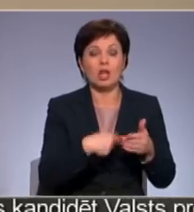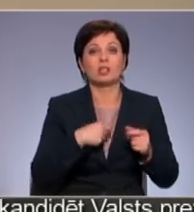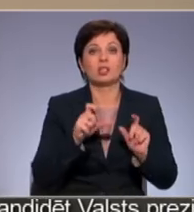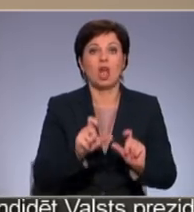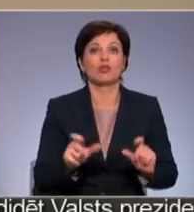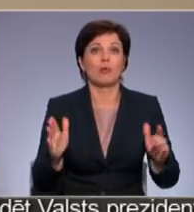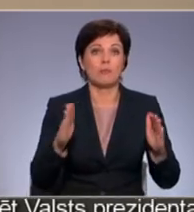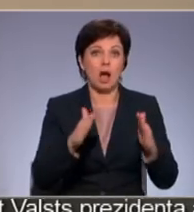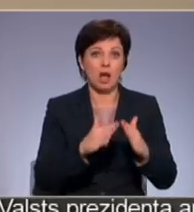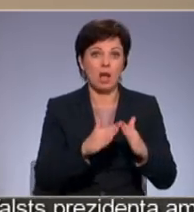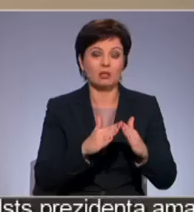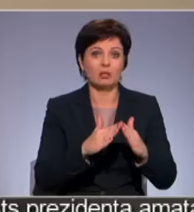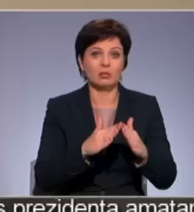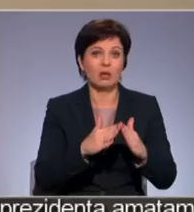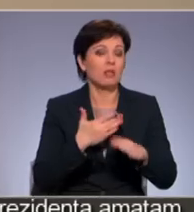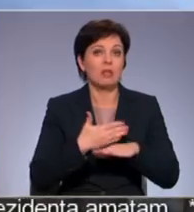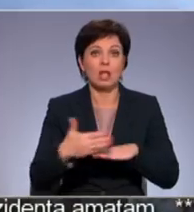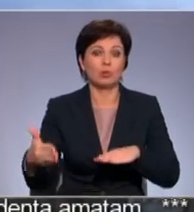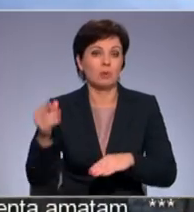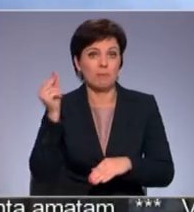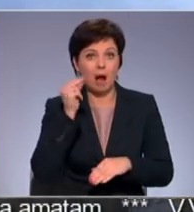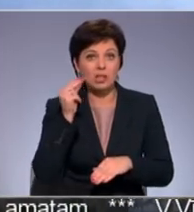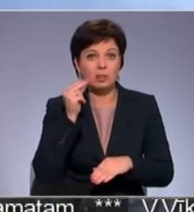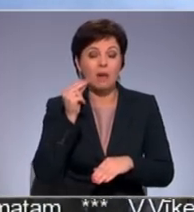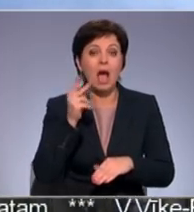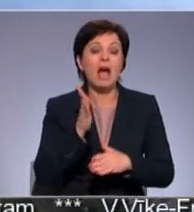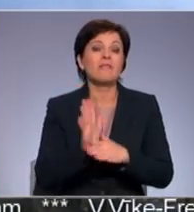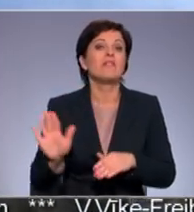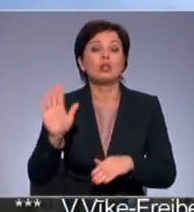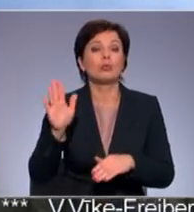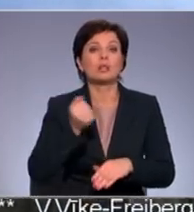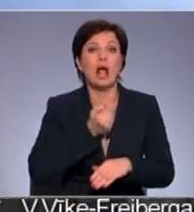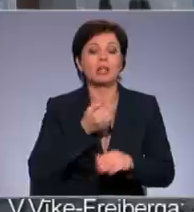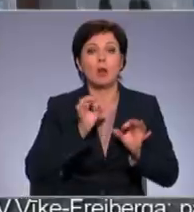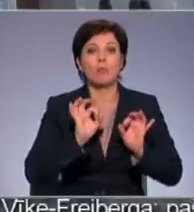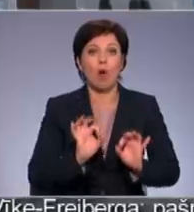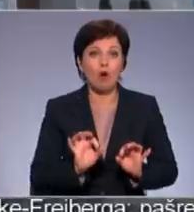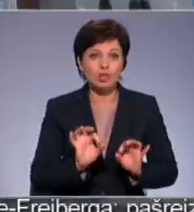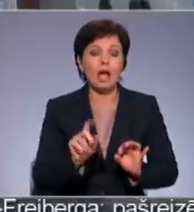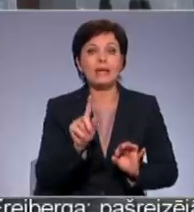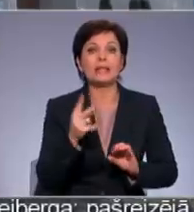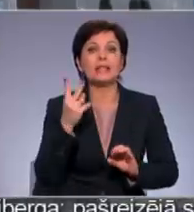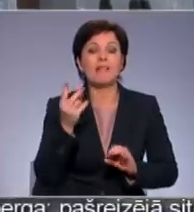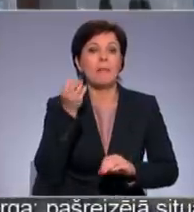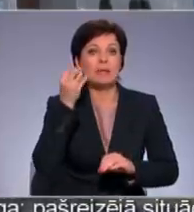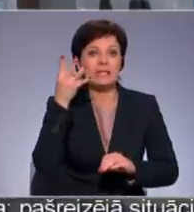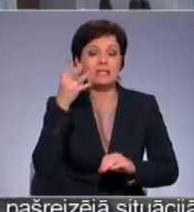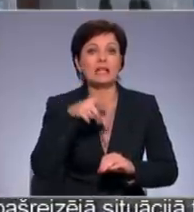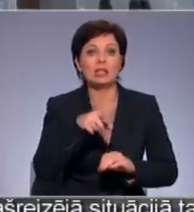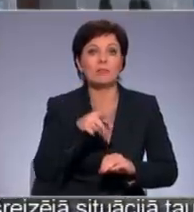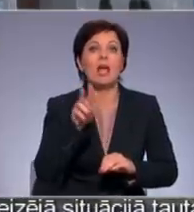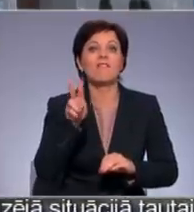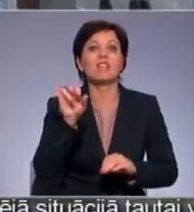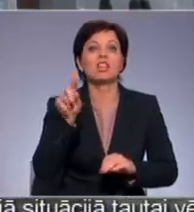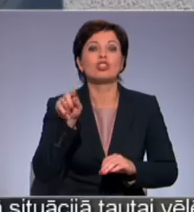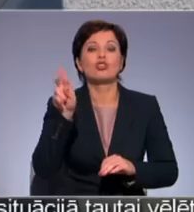mājās. Un neturpinu mācības. Viduslatgales profesionālā vidusskola sastāv no divām izglītības iestādēm, kas atrodas Višķos